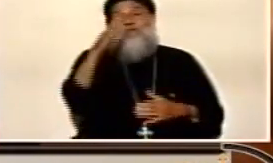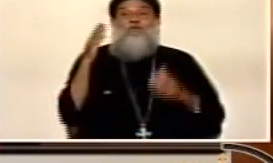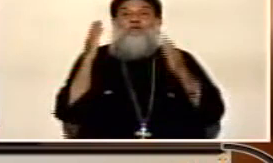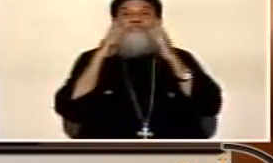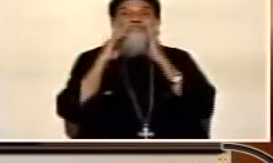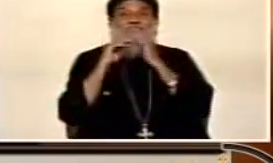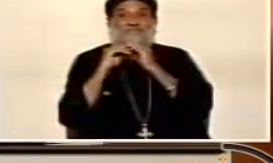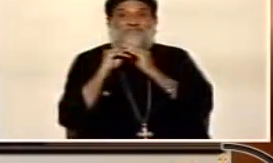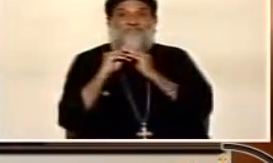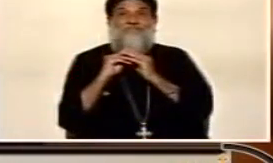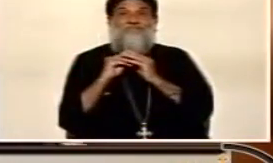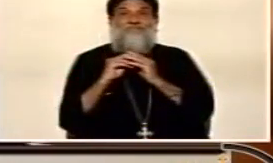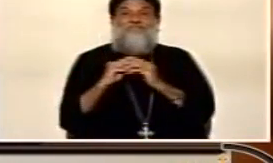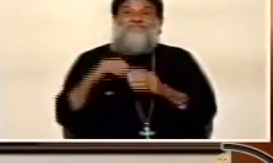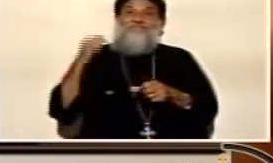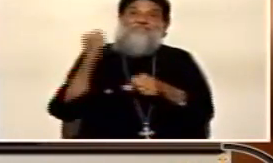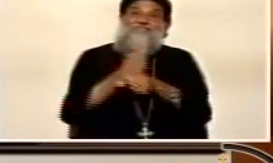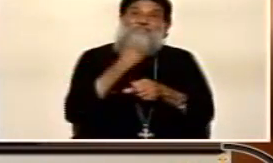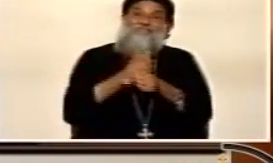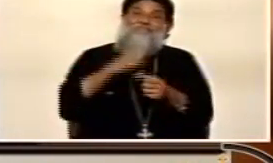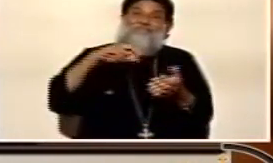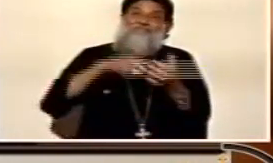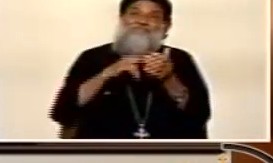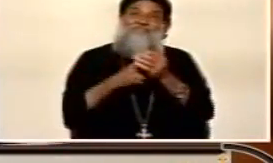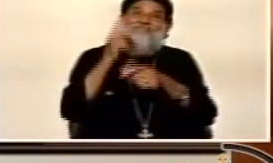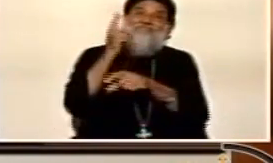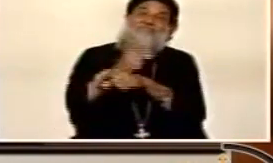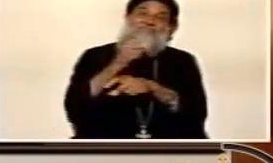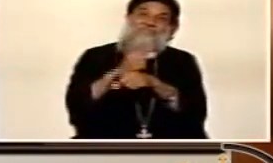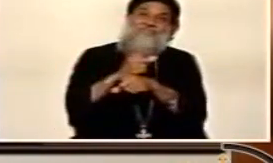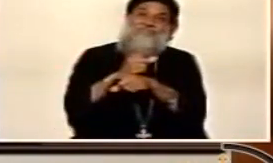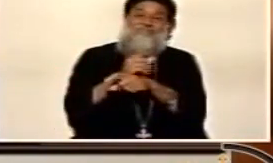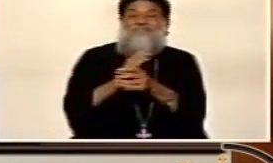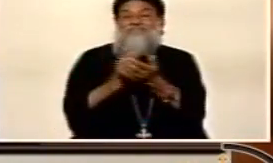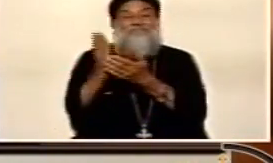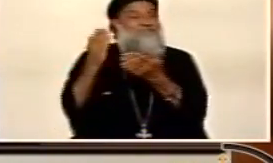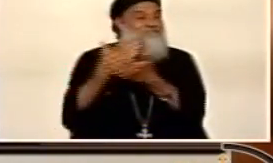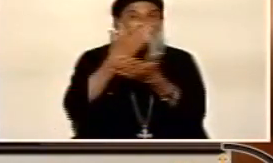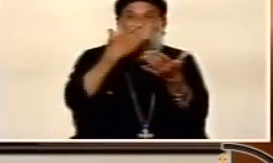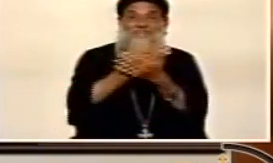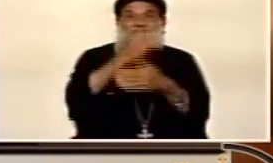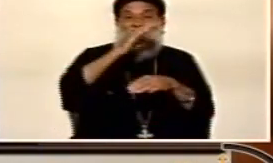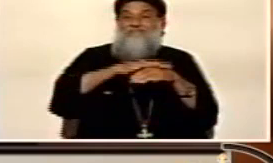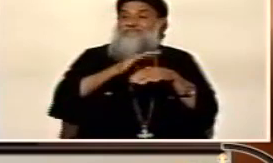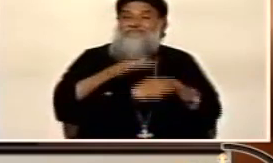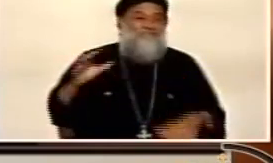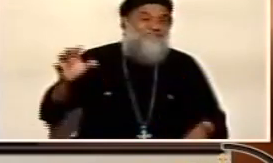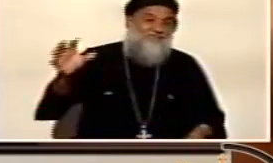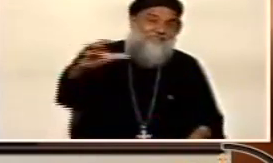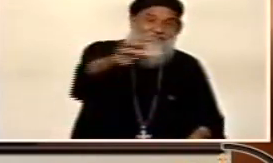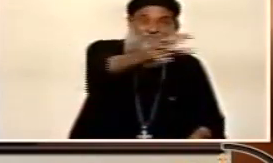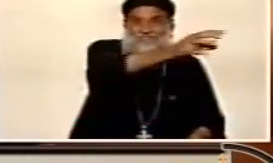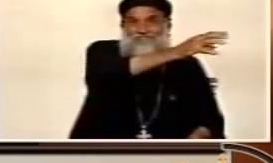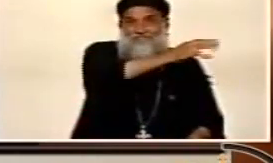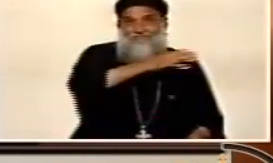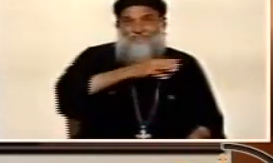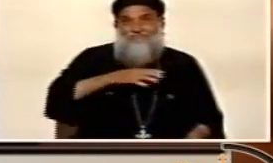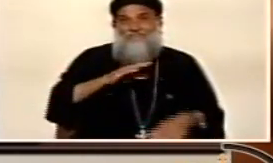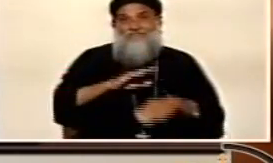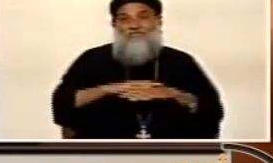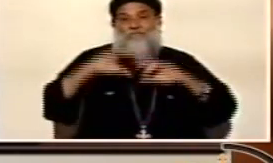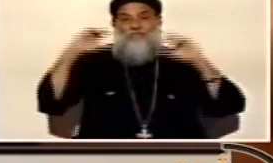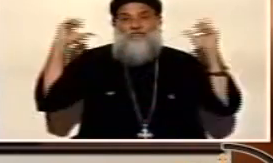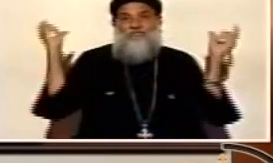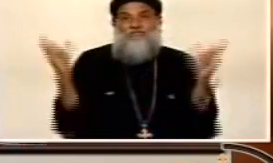وللكهنوت وللعمل الكنسي وللمشروعات اللي بتخدم البشر وبتخدم